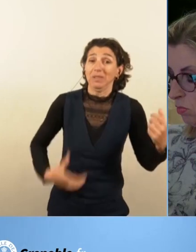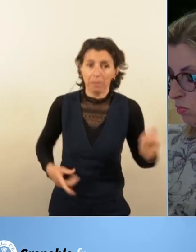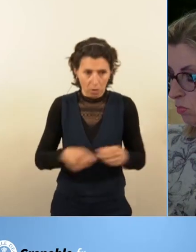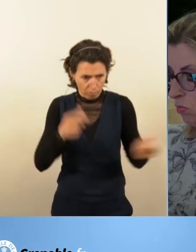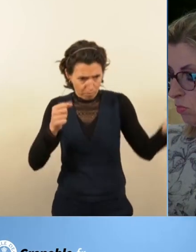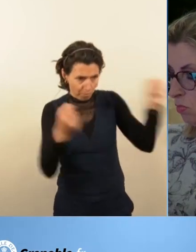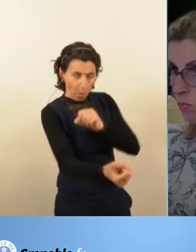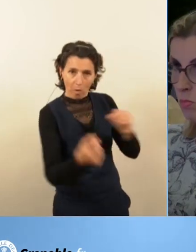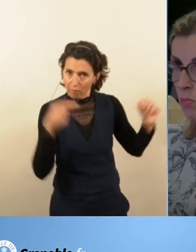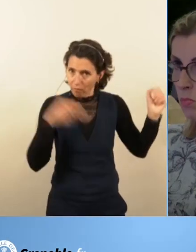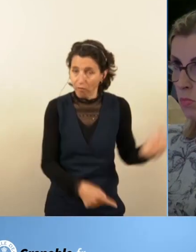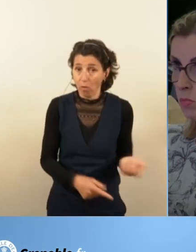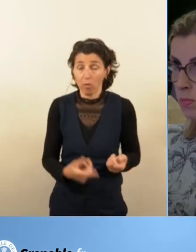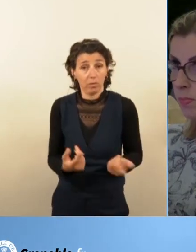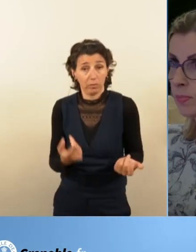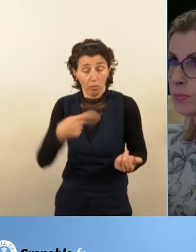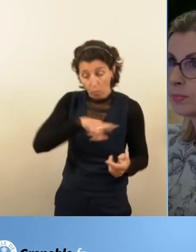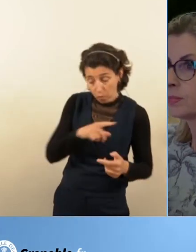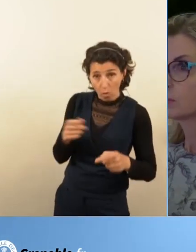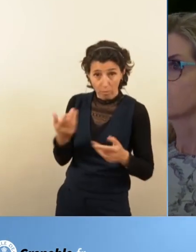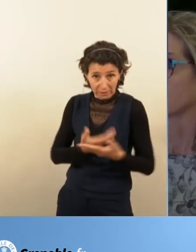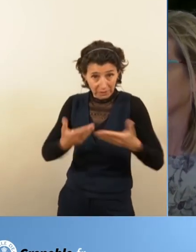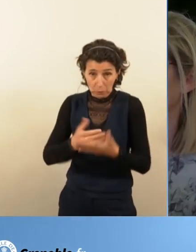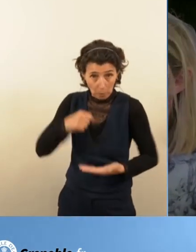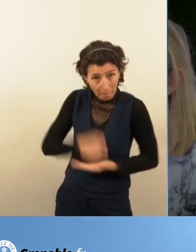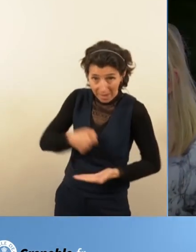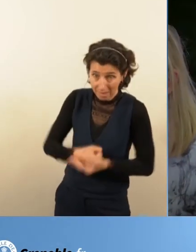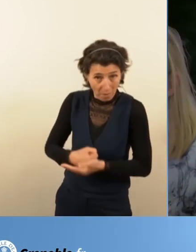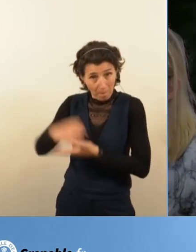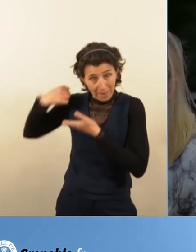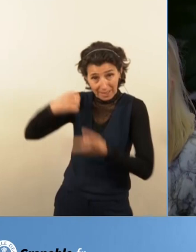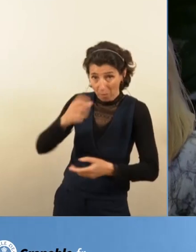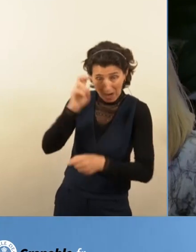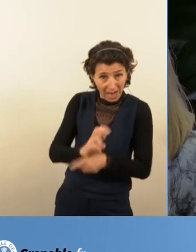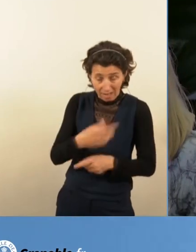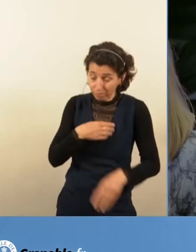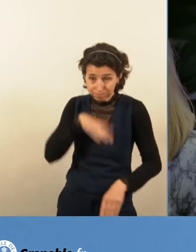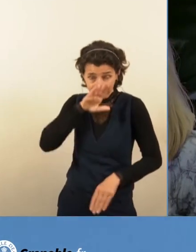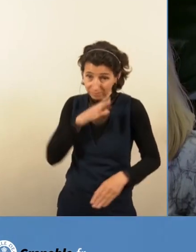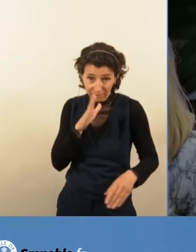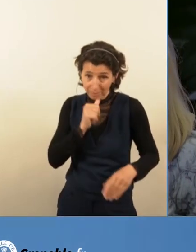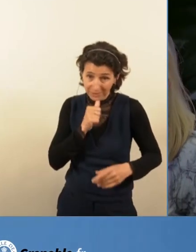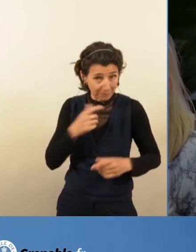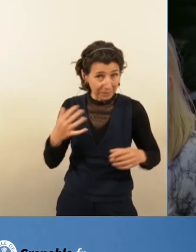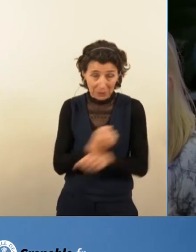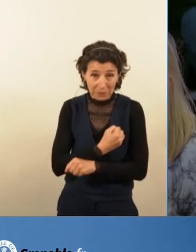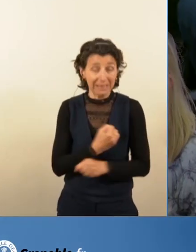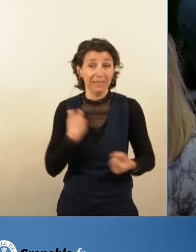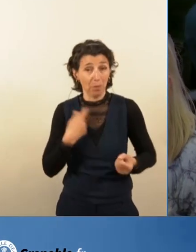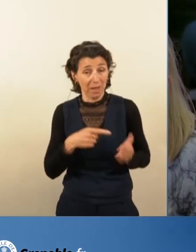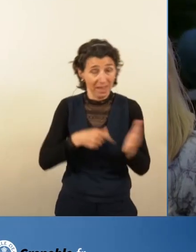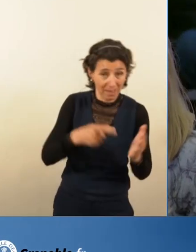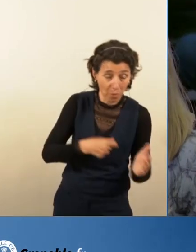minimales qui est qui sont de conserver le patrimoine des Grenoblois vous continuerez à faire de l'impôt et de la dette sans